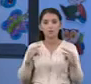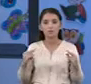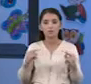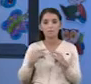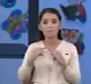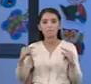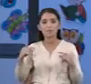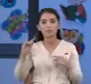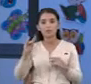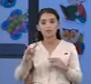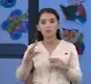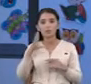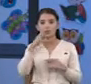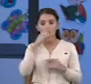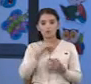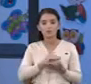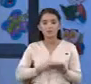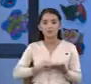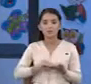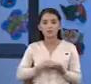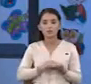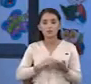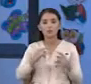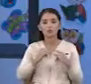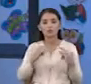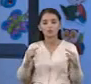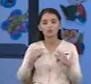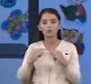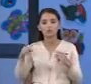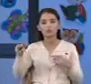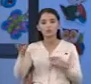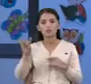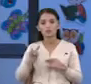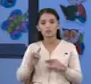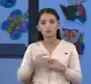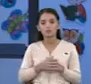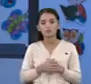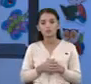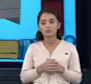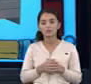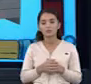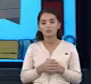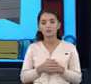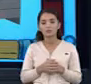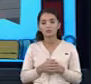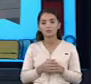Парта, парты. Успеваете повторять? Стол, столы.